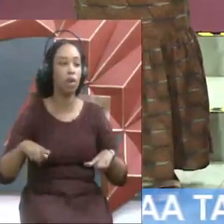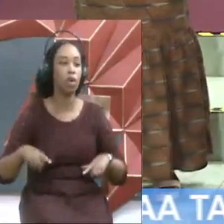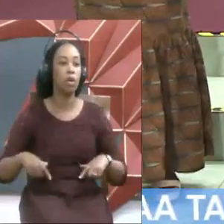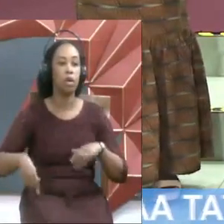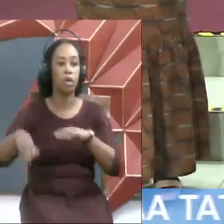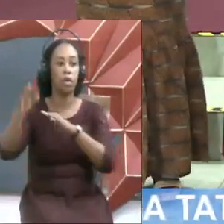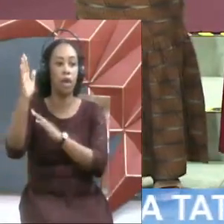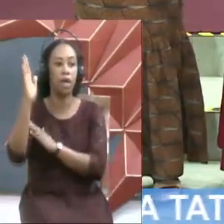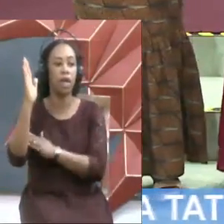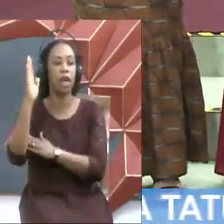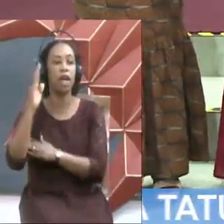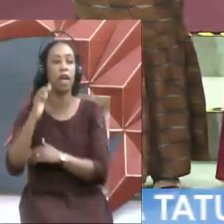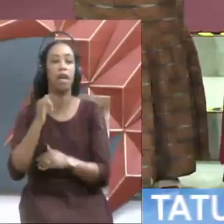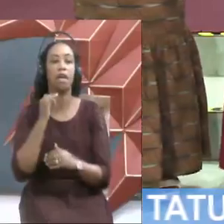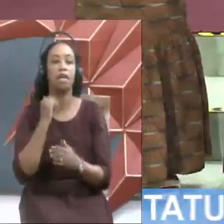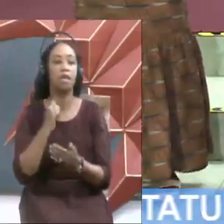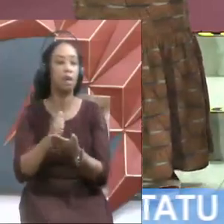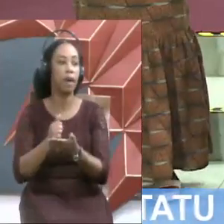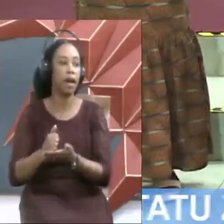tabare abana bawe